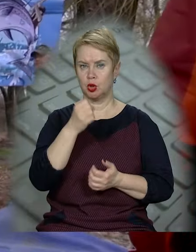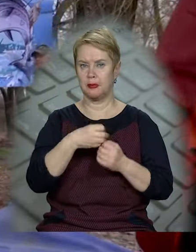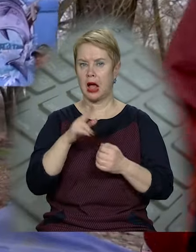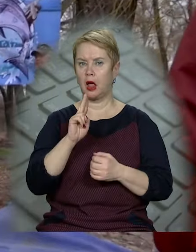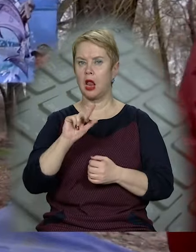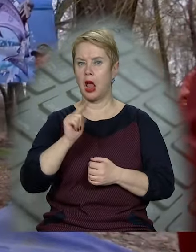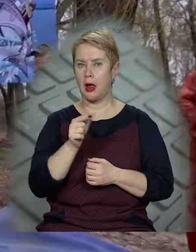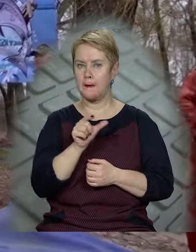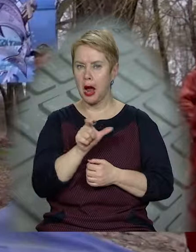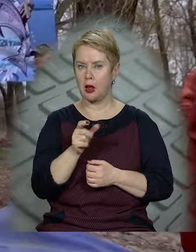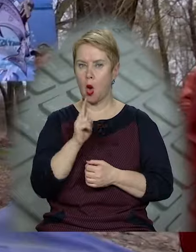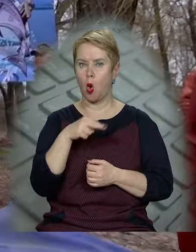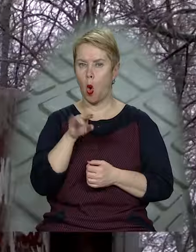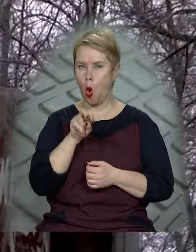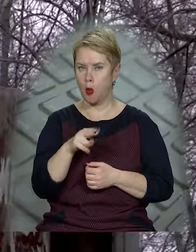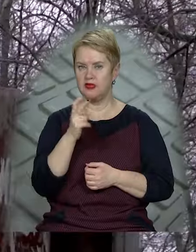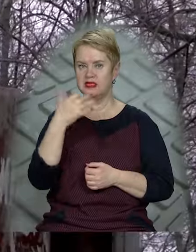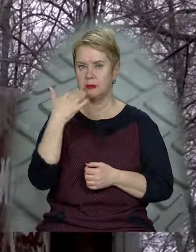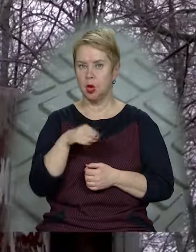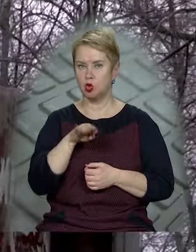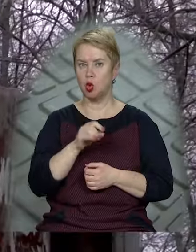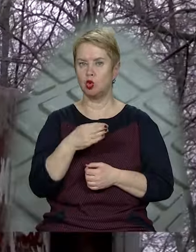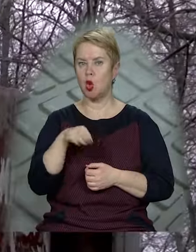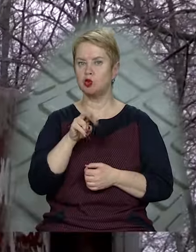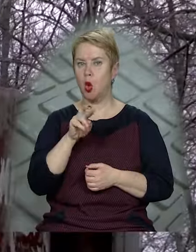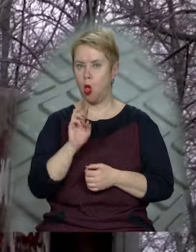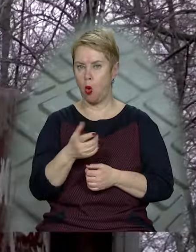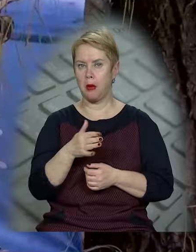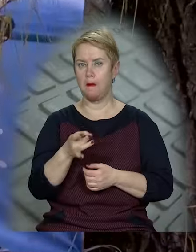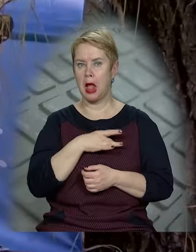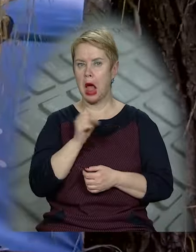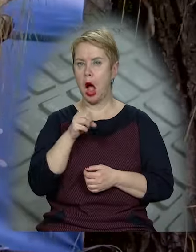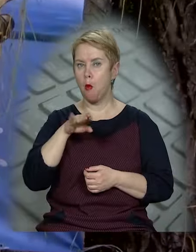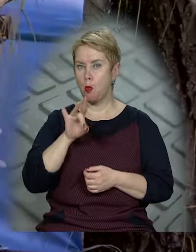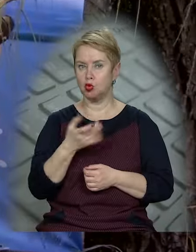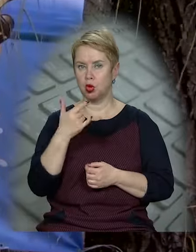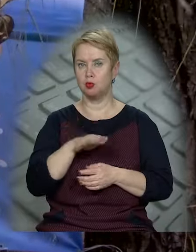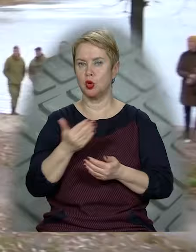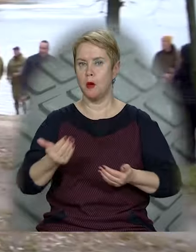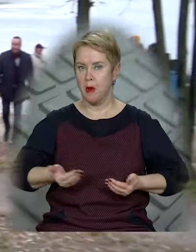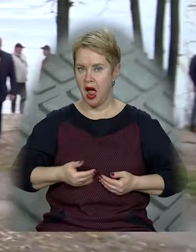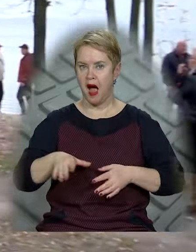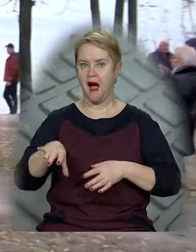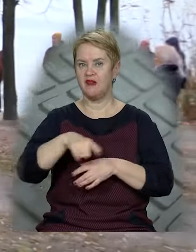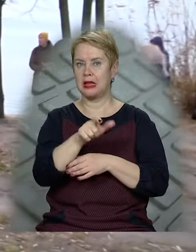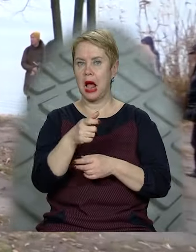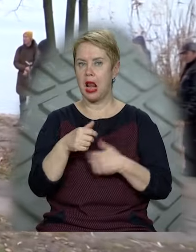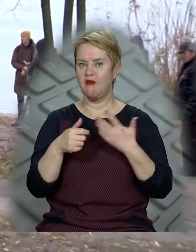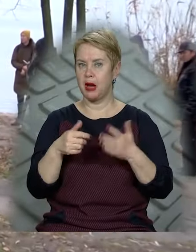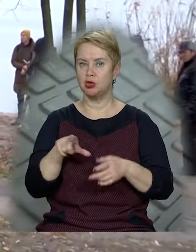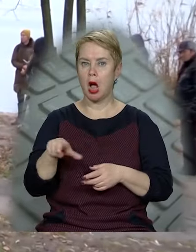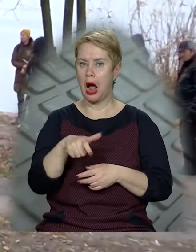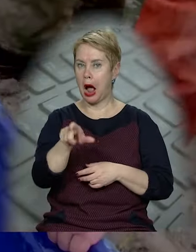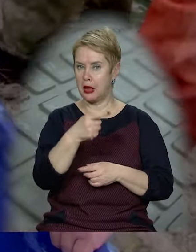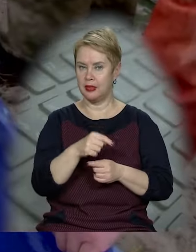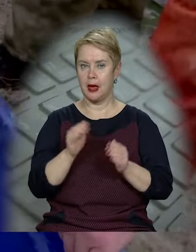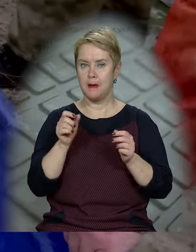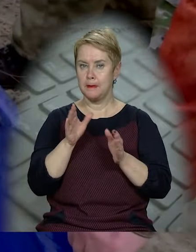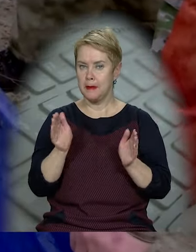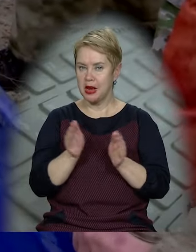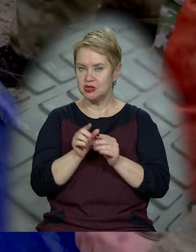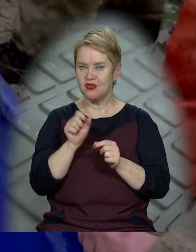415 кілограмів мальків коропа, 250 товстолоба і стільки ж білого амура тепер будуть мешкати в акваторії лівобережного каналу. Маличу